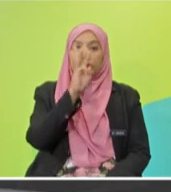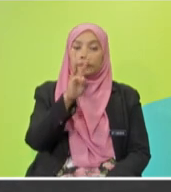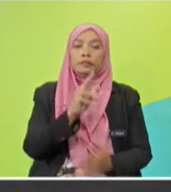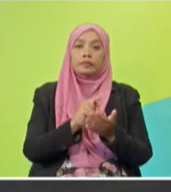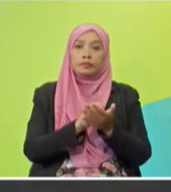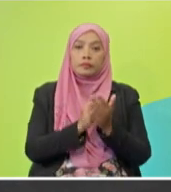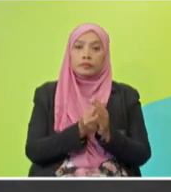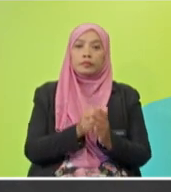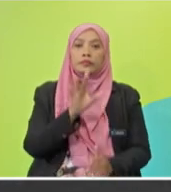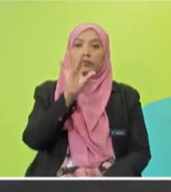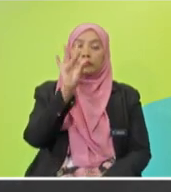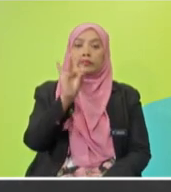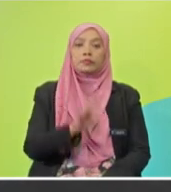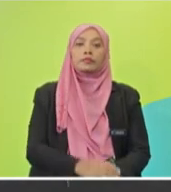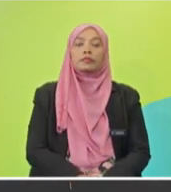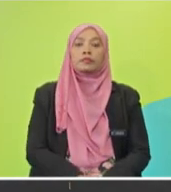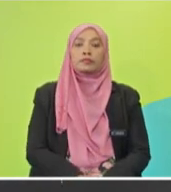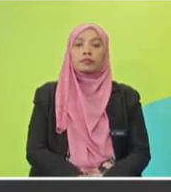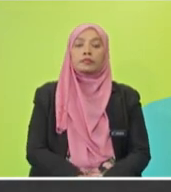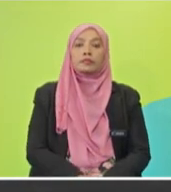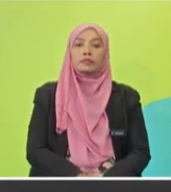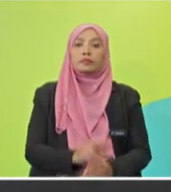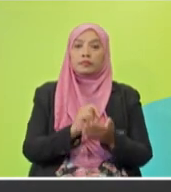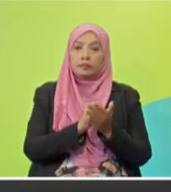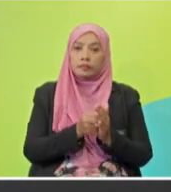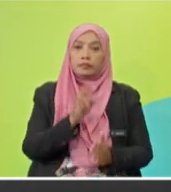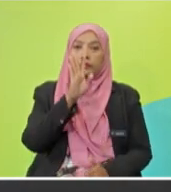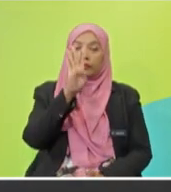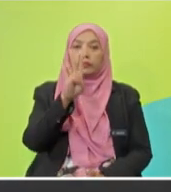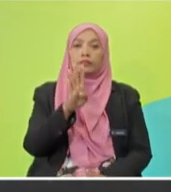Jadi 3:4 adalah setara dengan